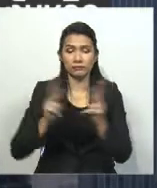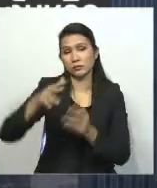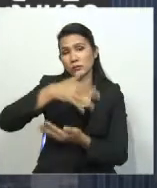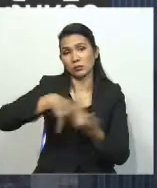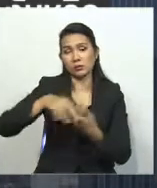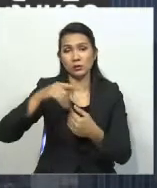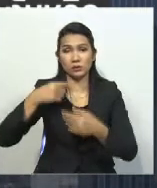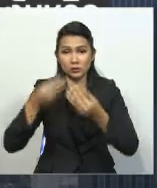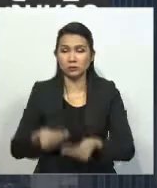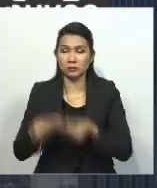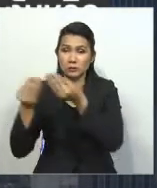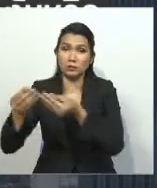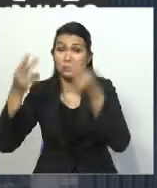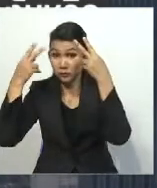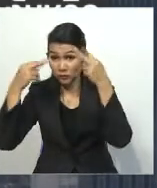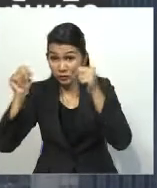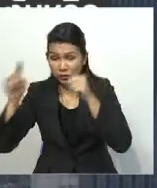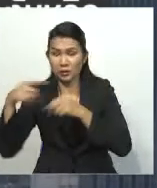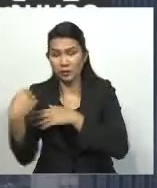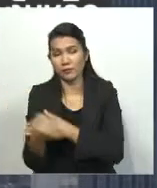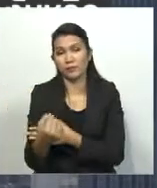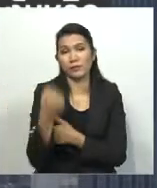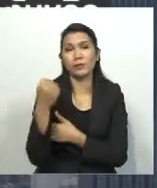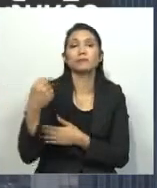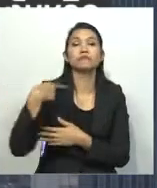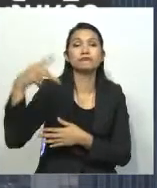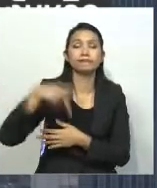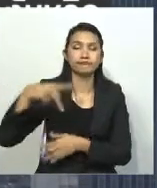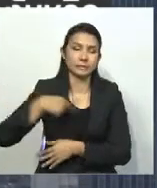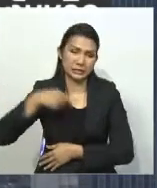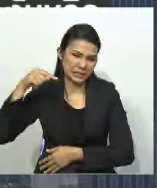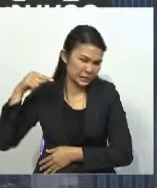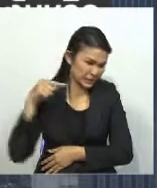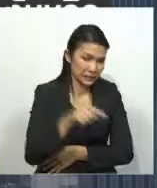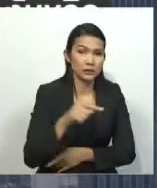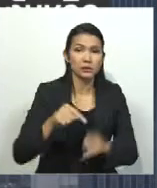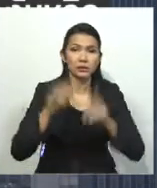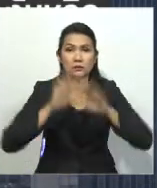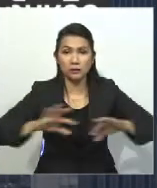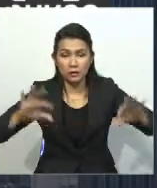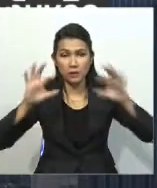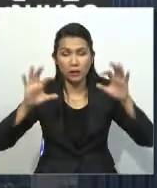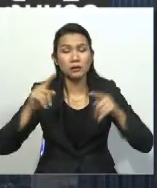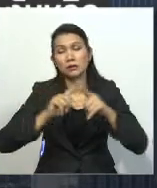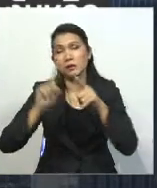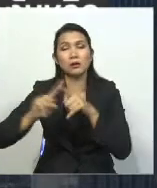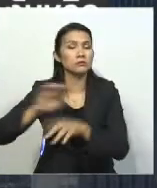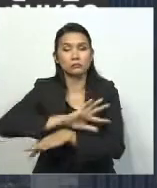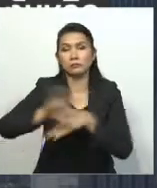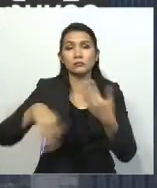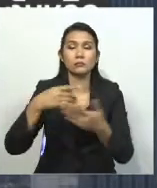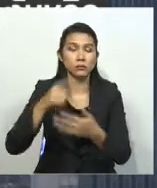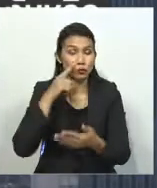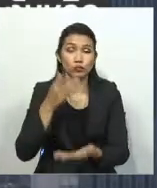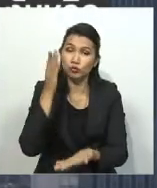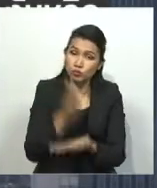จะเสนอให้นายกรัฐมนตรีใช้อำนาจพิเศษนะครับสั่งการให้ส่วนราชการรัฐวิสาหกิจร่วมการระ